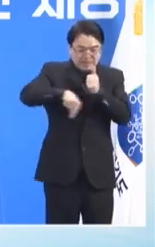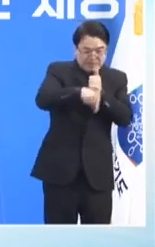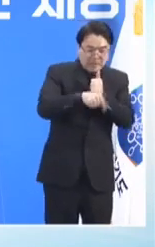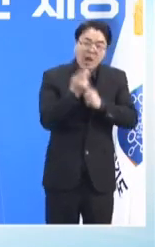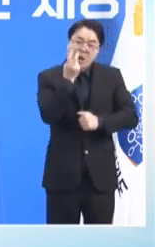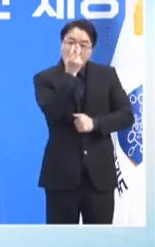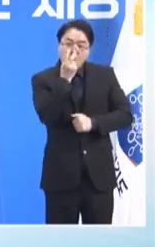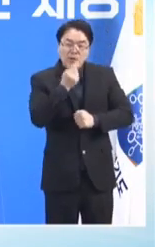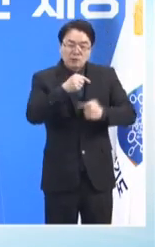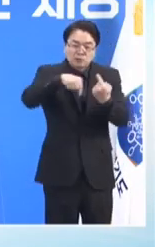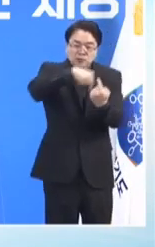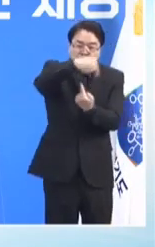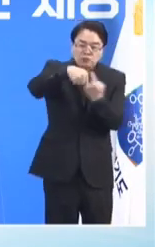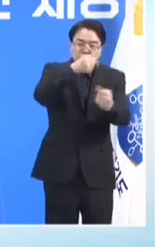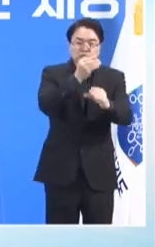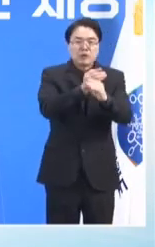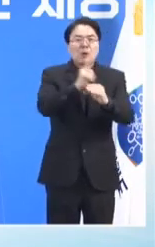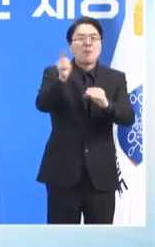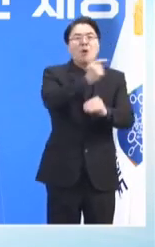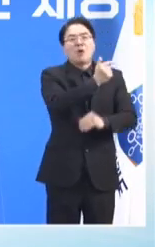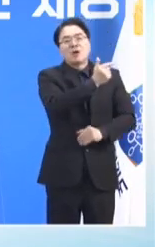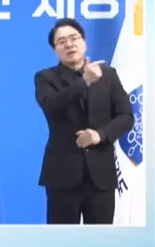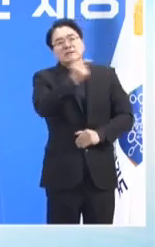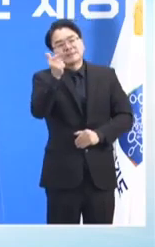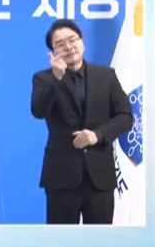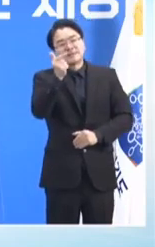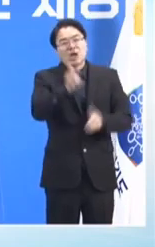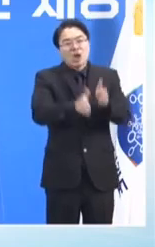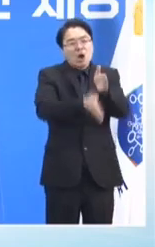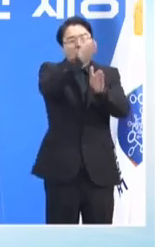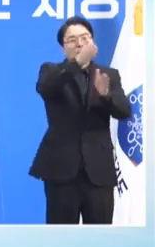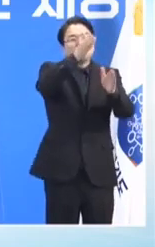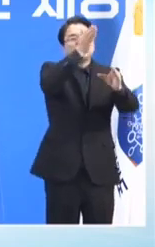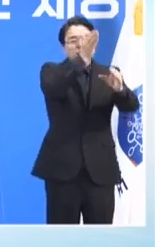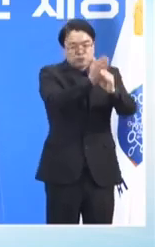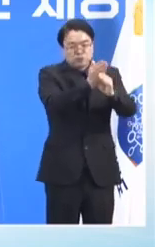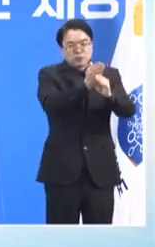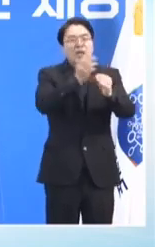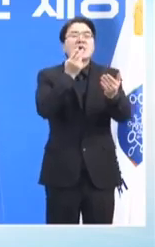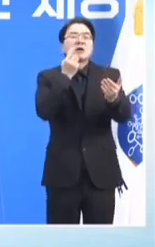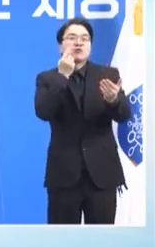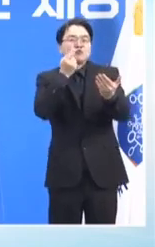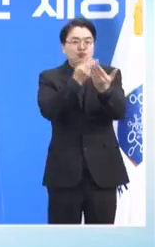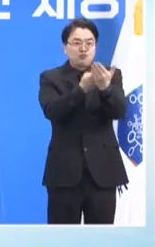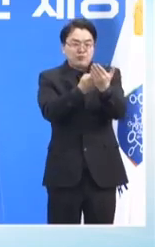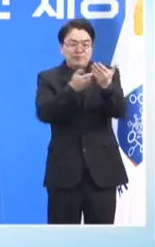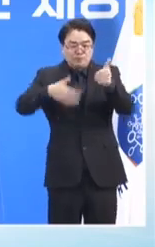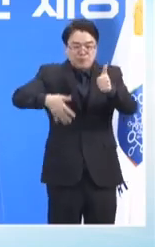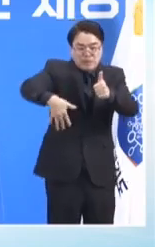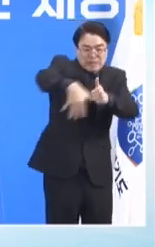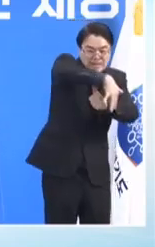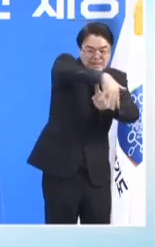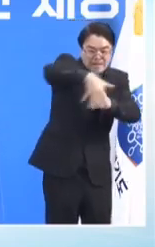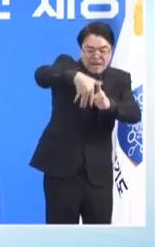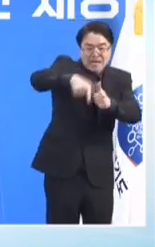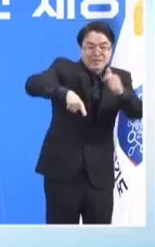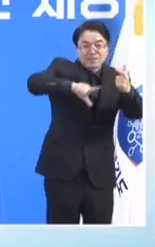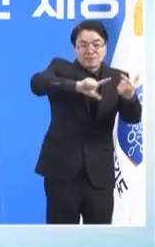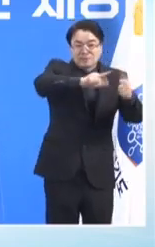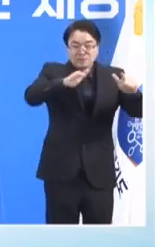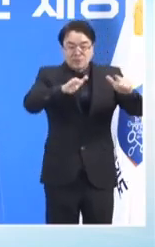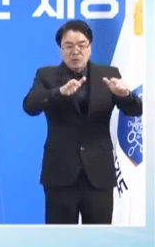중인 100제곱미터 이상의 유리 외벽에 있는 청사 건물 총 29개 동 중에서도 해당